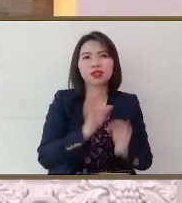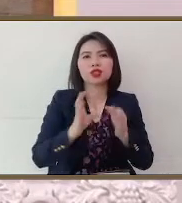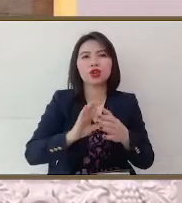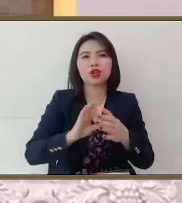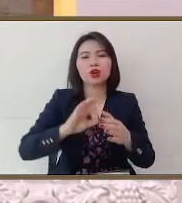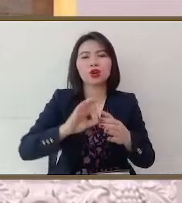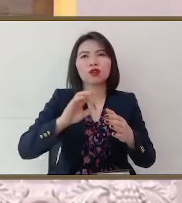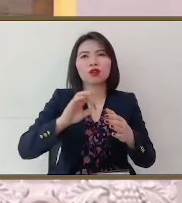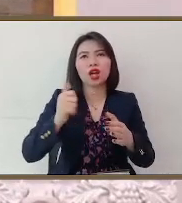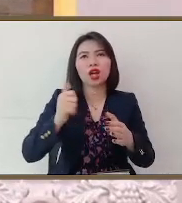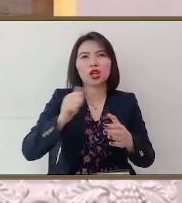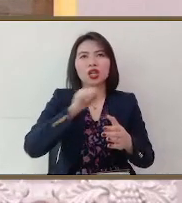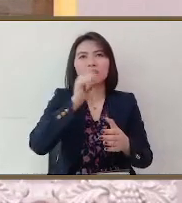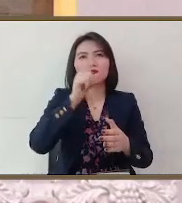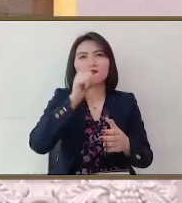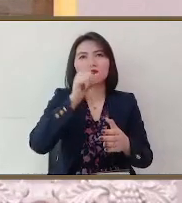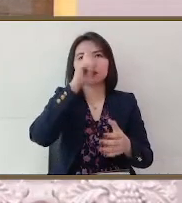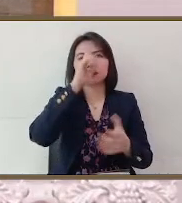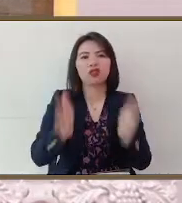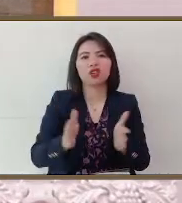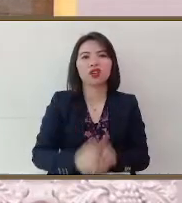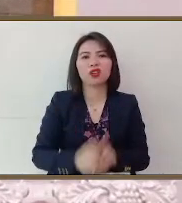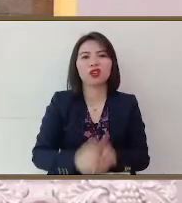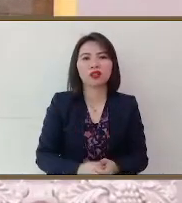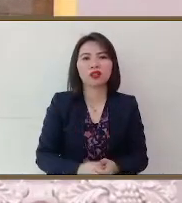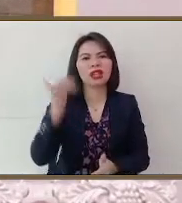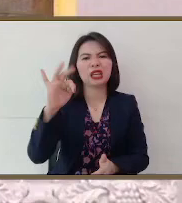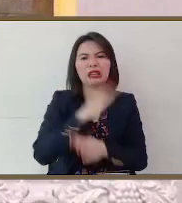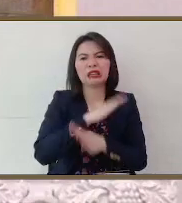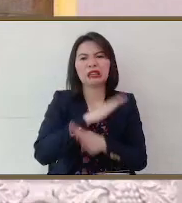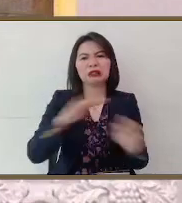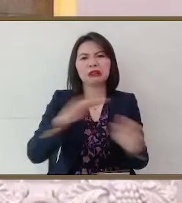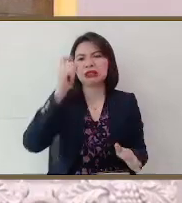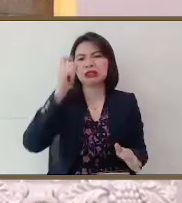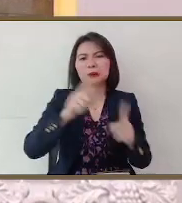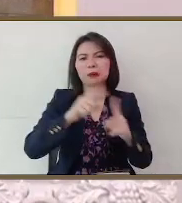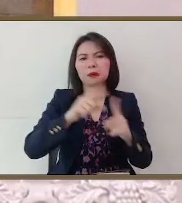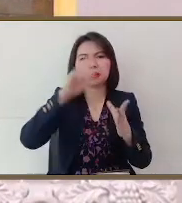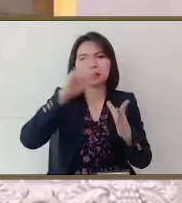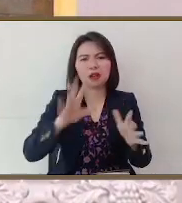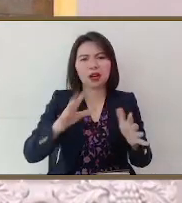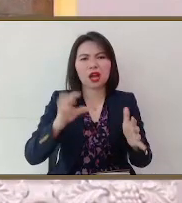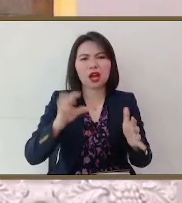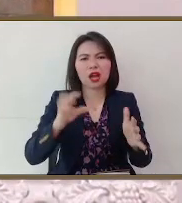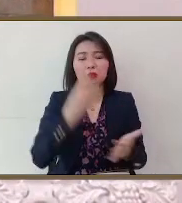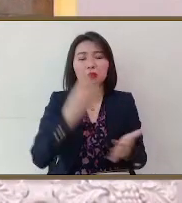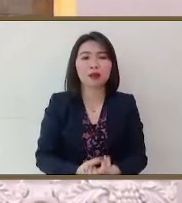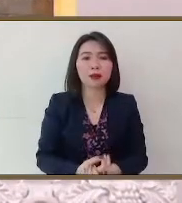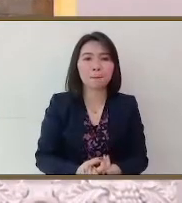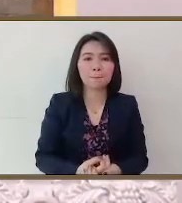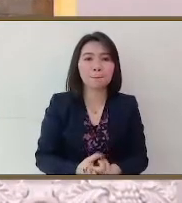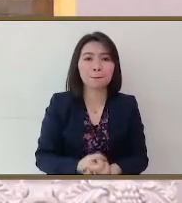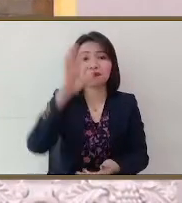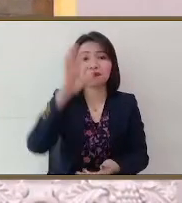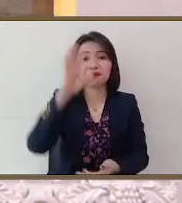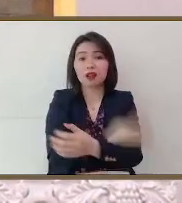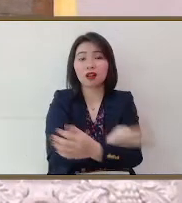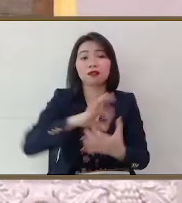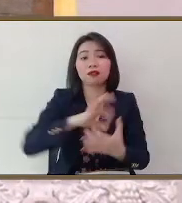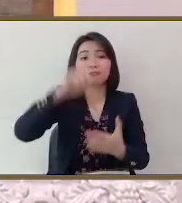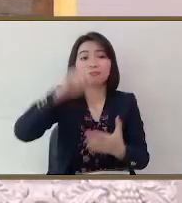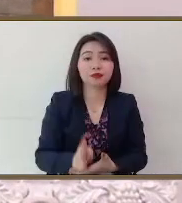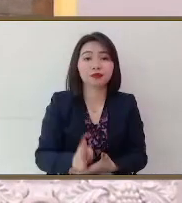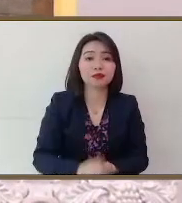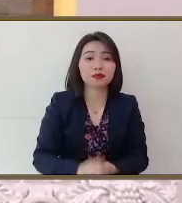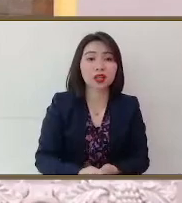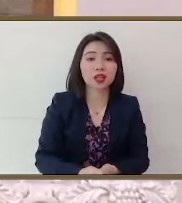po'y haka-haka ng mga hindi nakakakilala sa Panginoon. Ang mga anak ng Diyos ay hindi na po kinakailangan interpret ang salita ng Diyos,